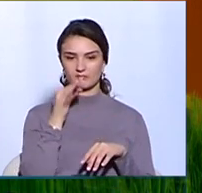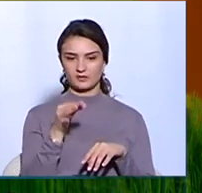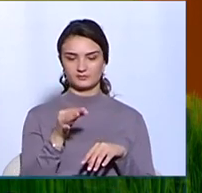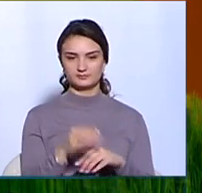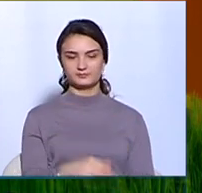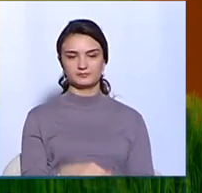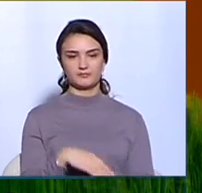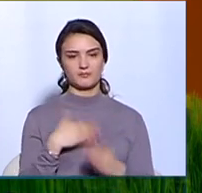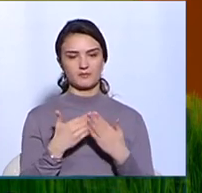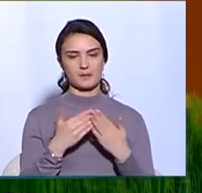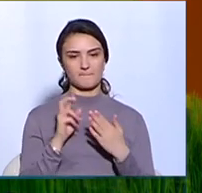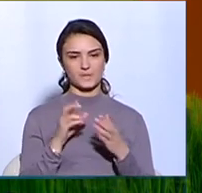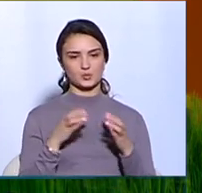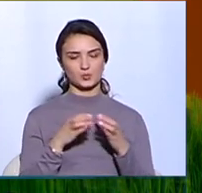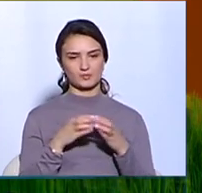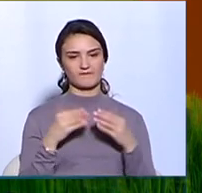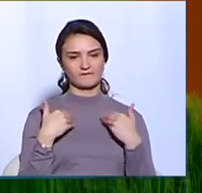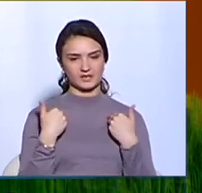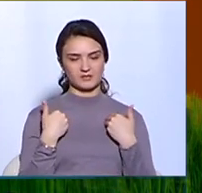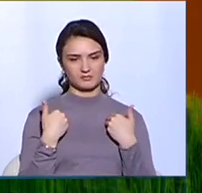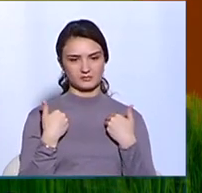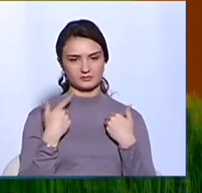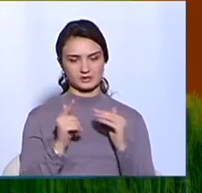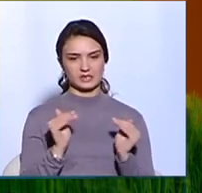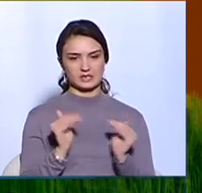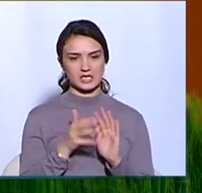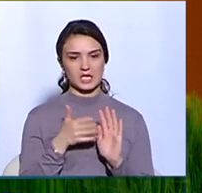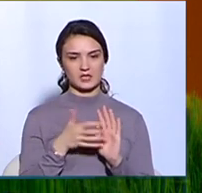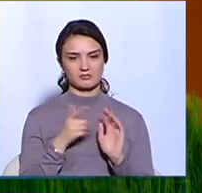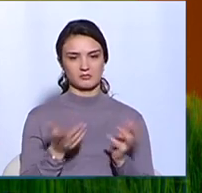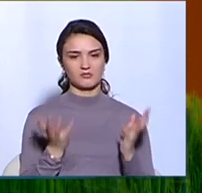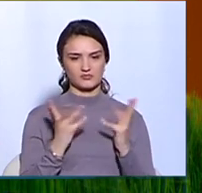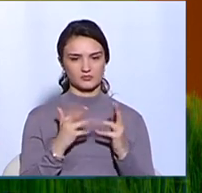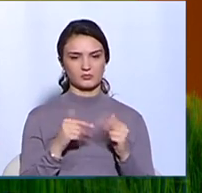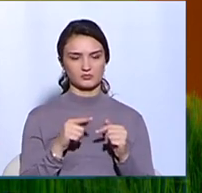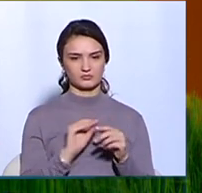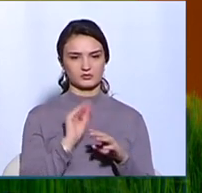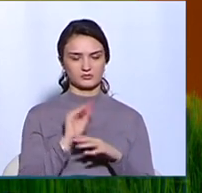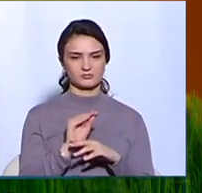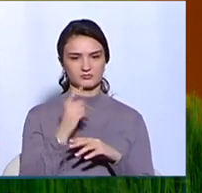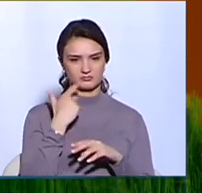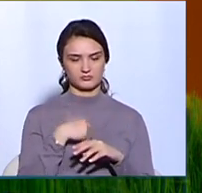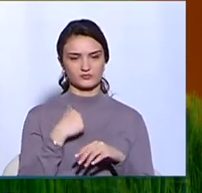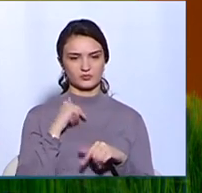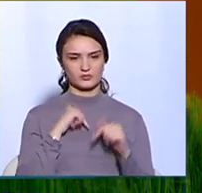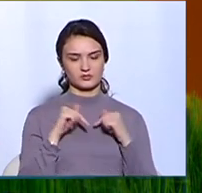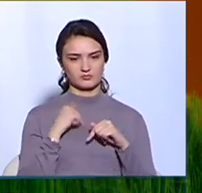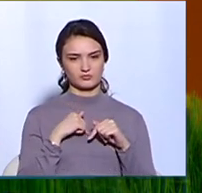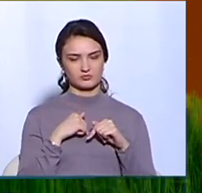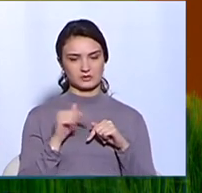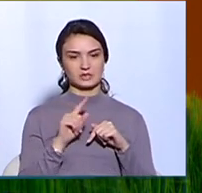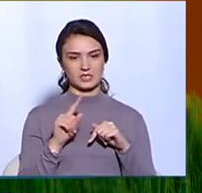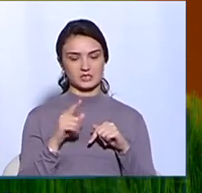არის მაგალითად B-ჯგუფის ვიტამინები, რომელთა ნაკლებობა ავტომატურად ზრდის ჰომოცისტეინის დონეს ჩვენს ორგანიზმში,